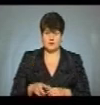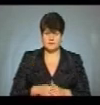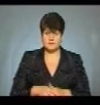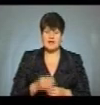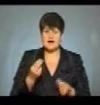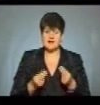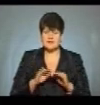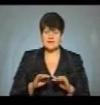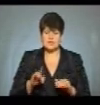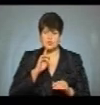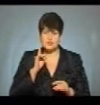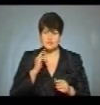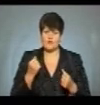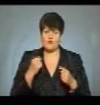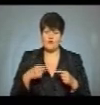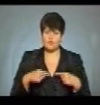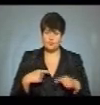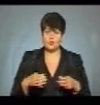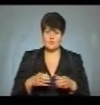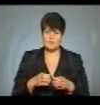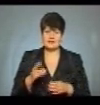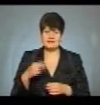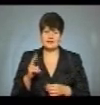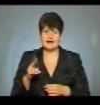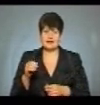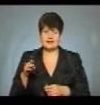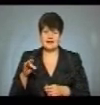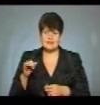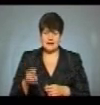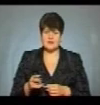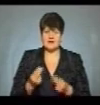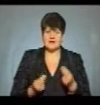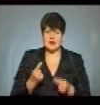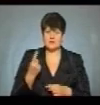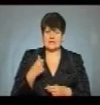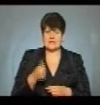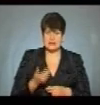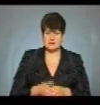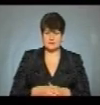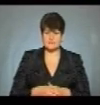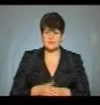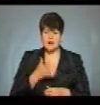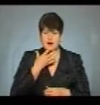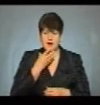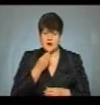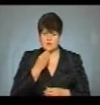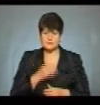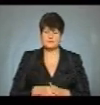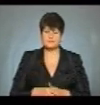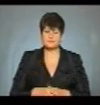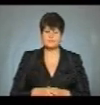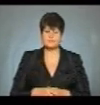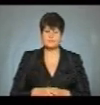Гравець дитячо-юнацької футбольної команди «Леви» Давид Катериняк у футбол грає рік. Гарно.